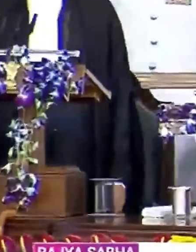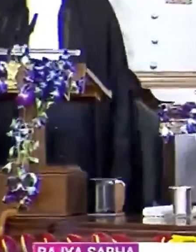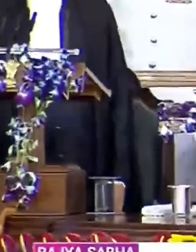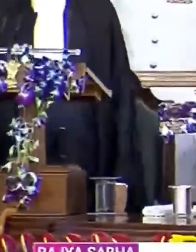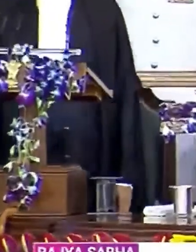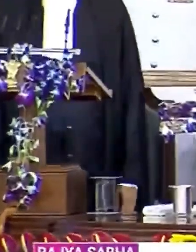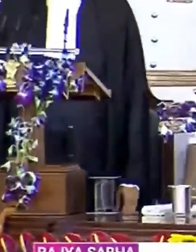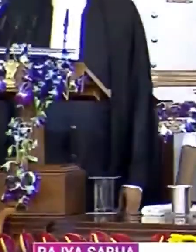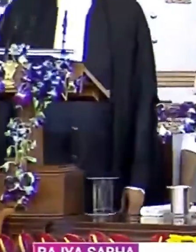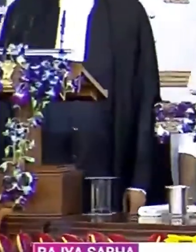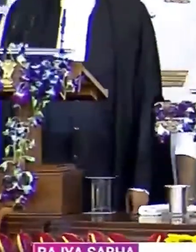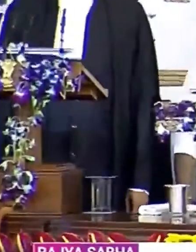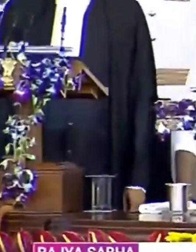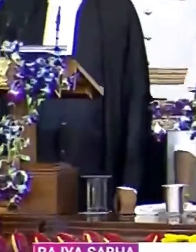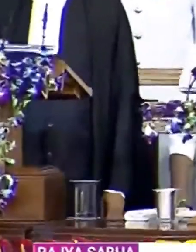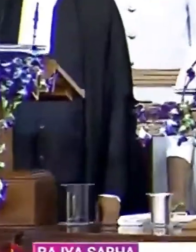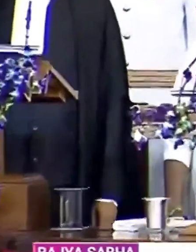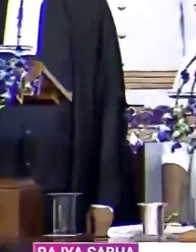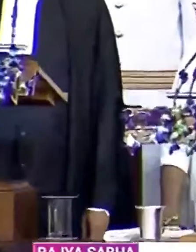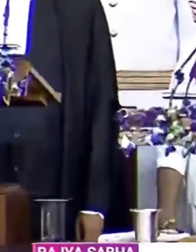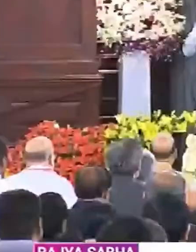internationally.